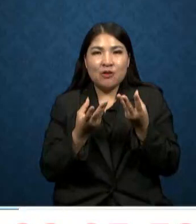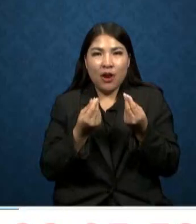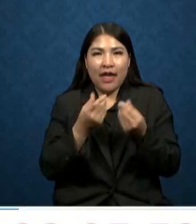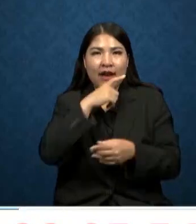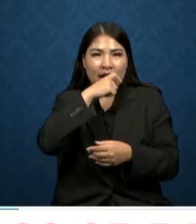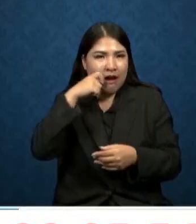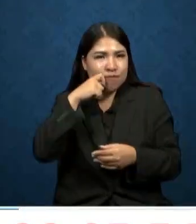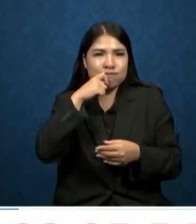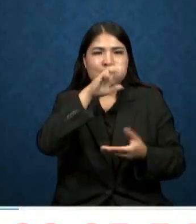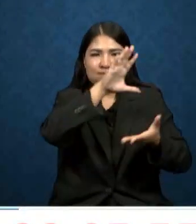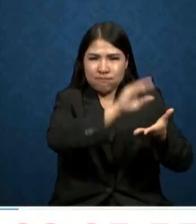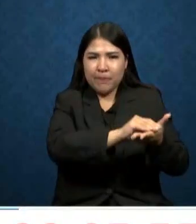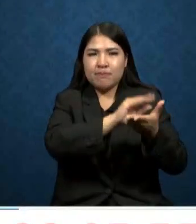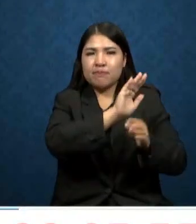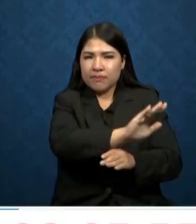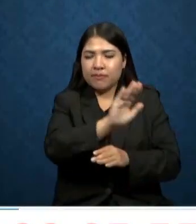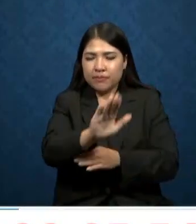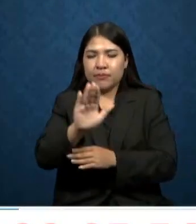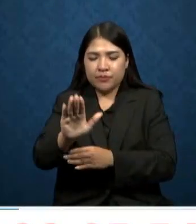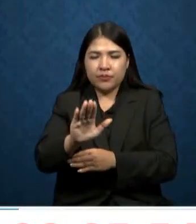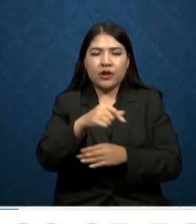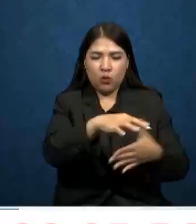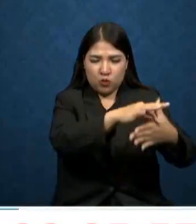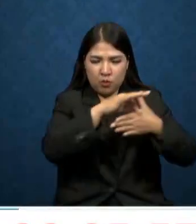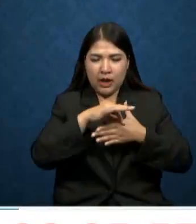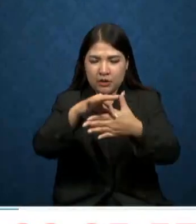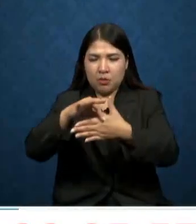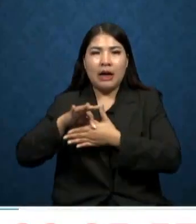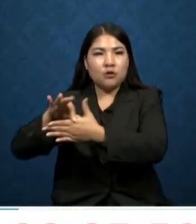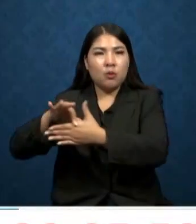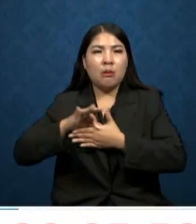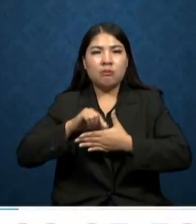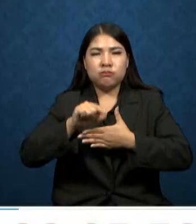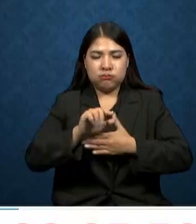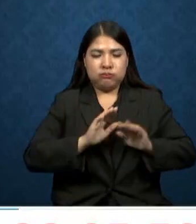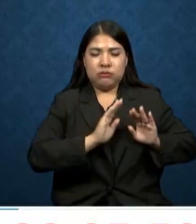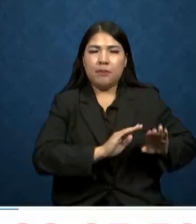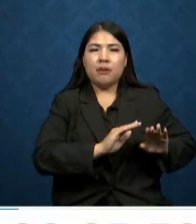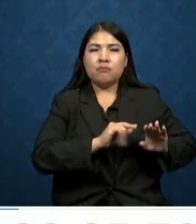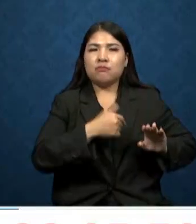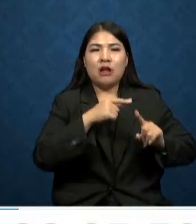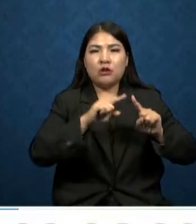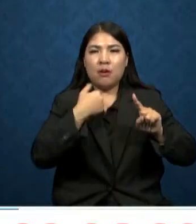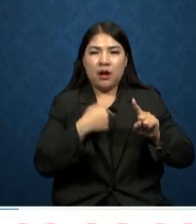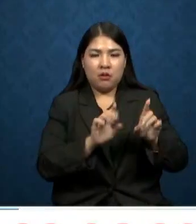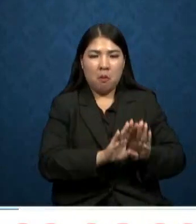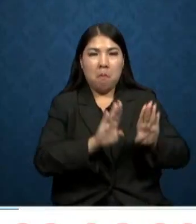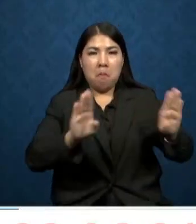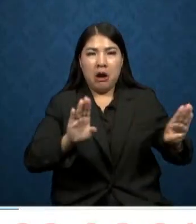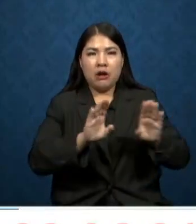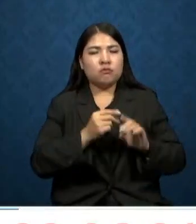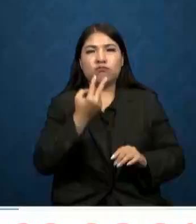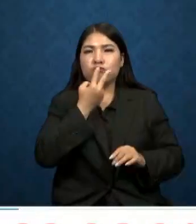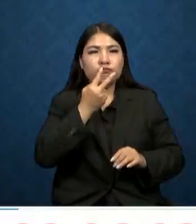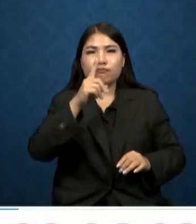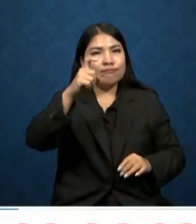เก็บเก็บดูแลรักษาต่อเท่านั้นเองเราไม่สามารถจะเปิดดูอ่าเรื่องที่ท่านเสนอราคามา